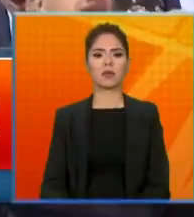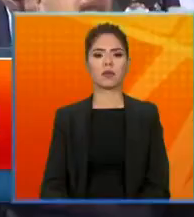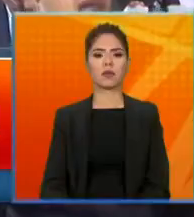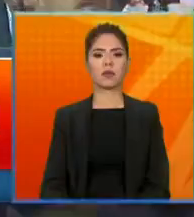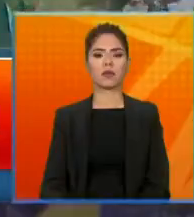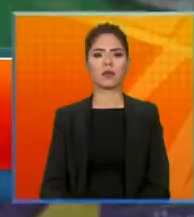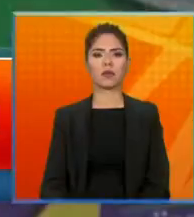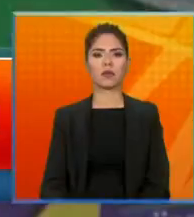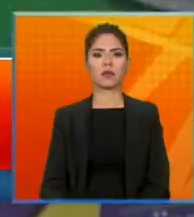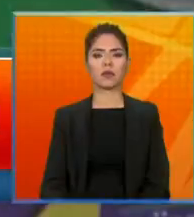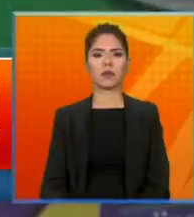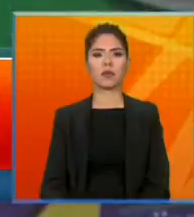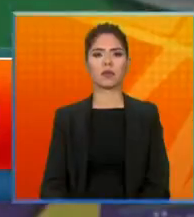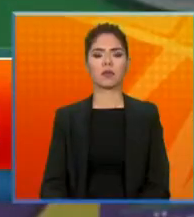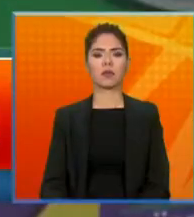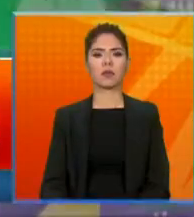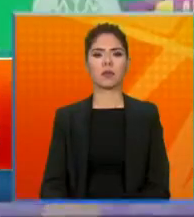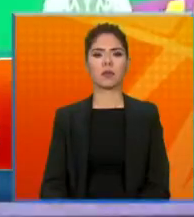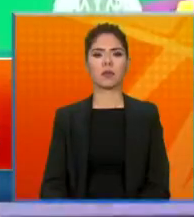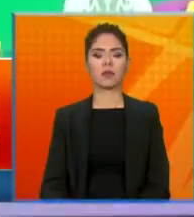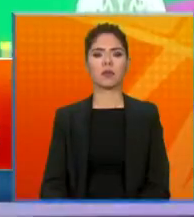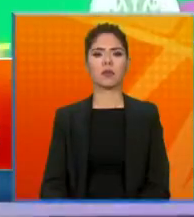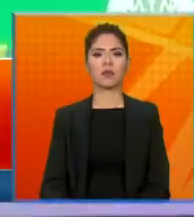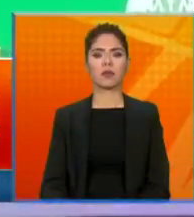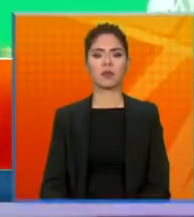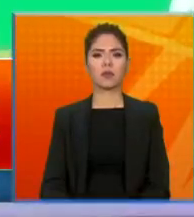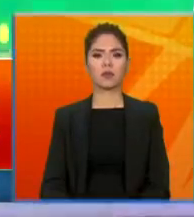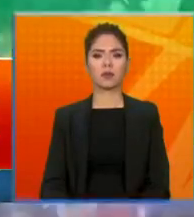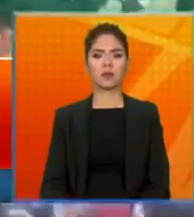Bu mücadele birikerek güçleniyor.